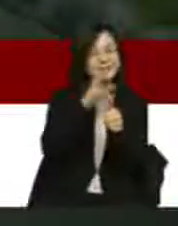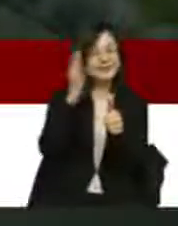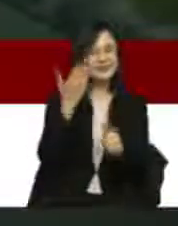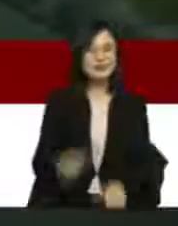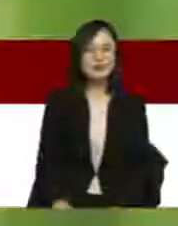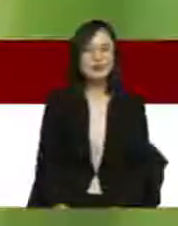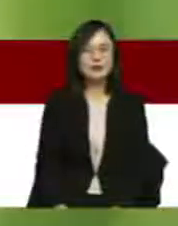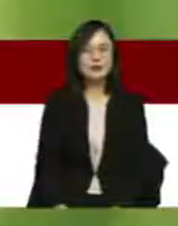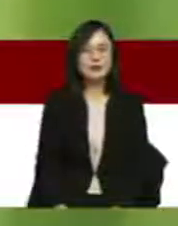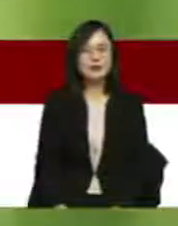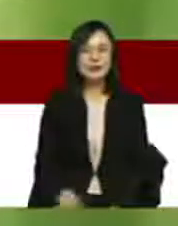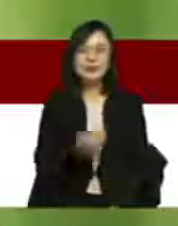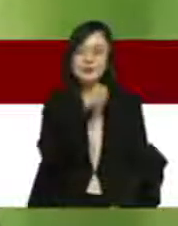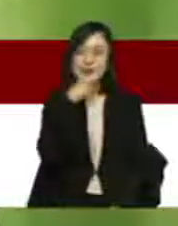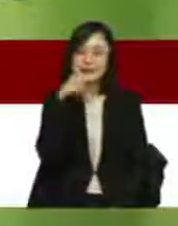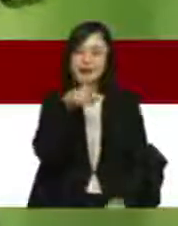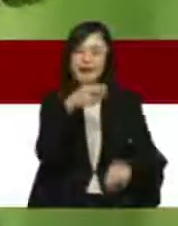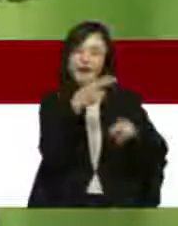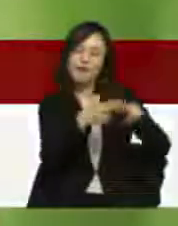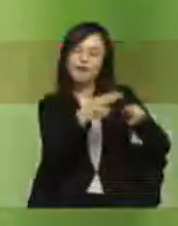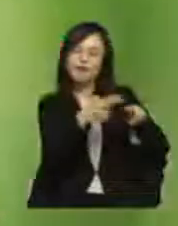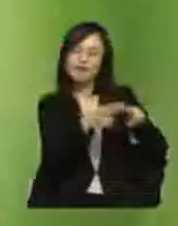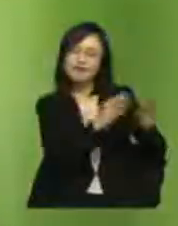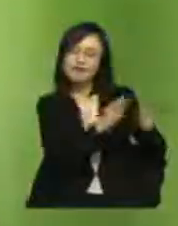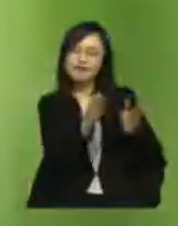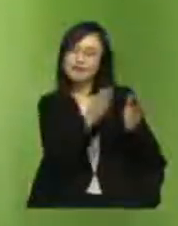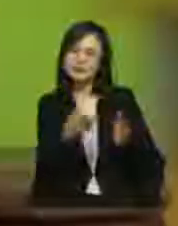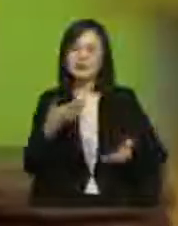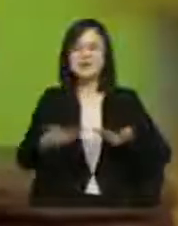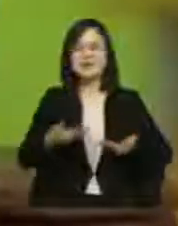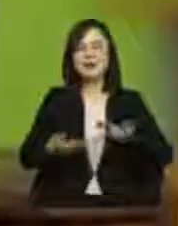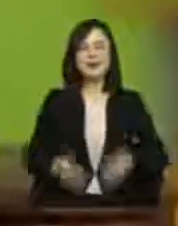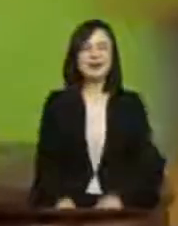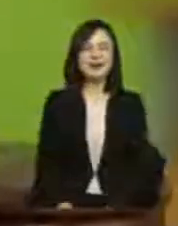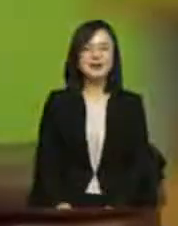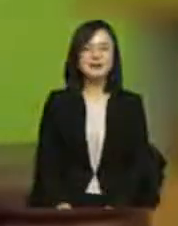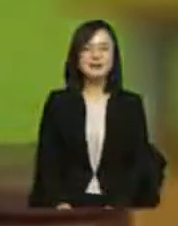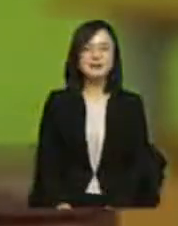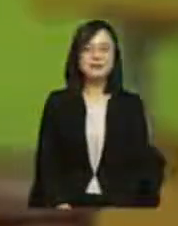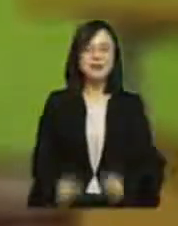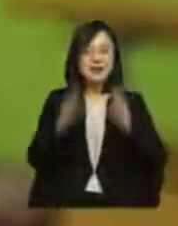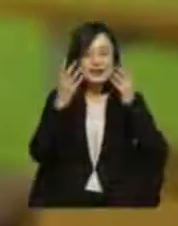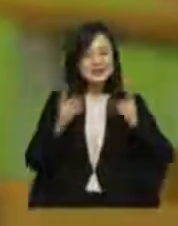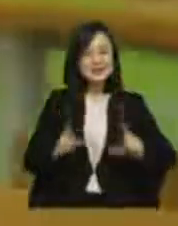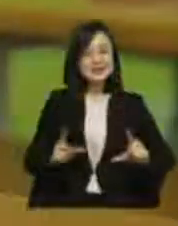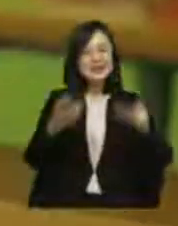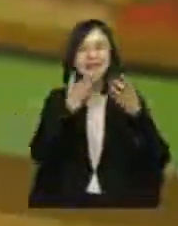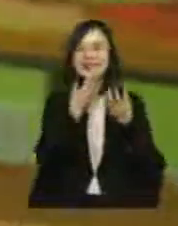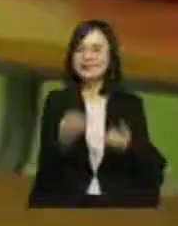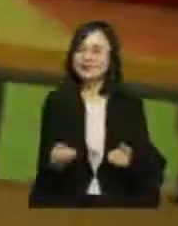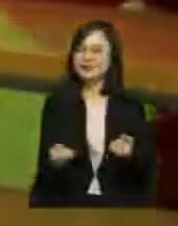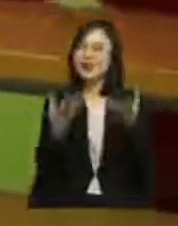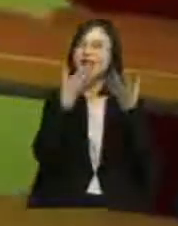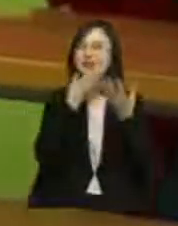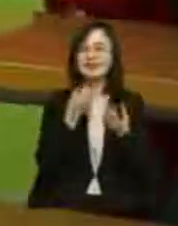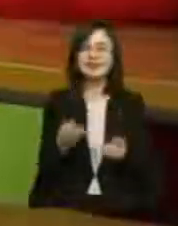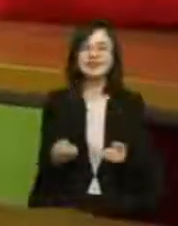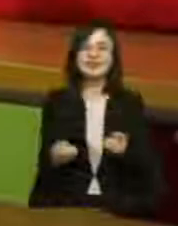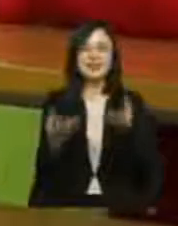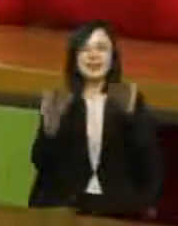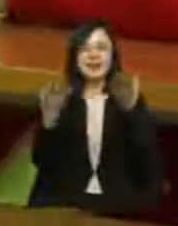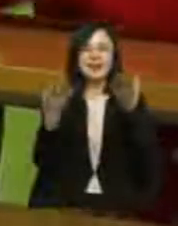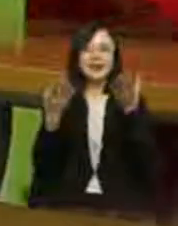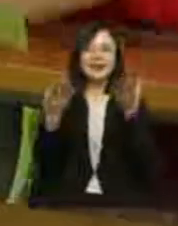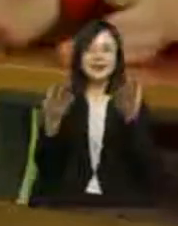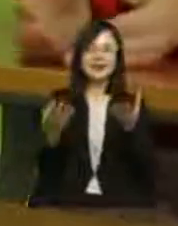다른 방에선 생일 파티 준비로 분주합니다. Happy birthday to you.